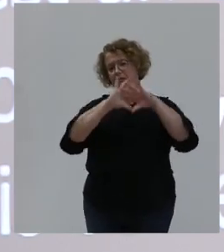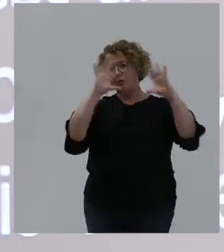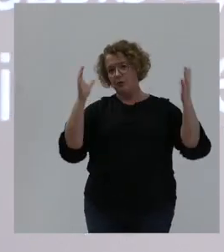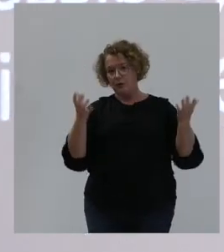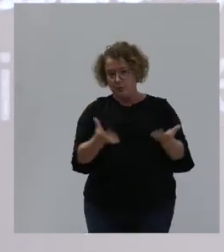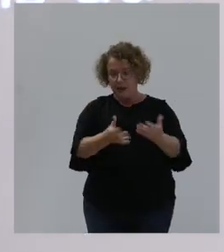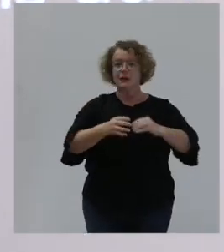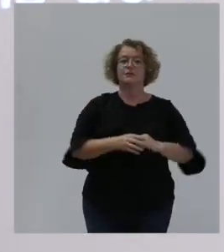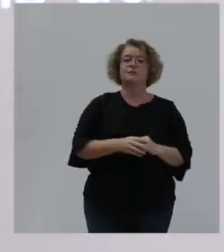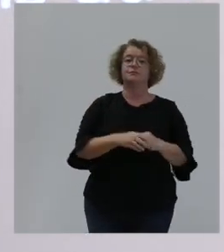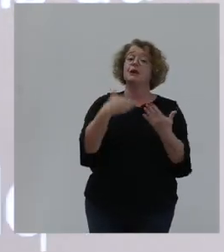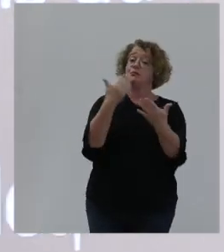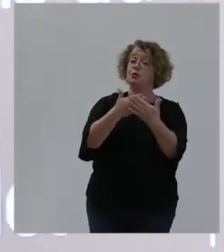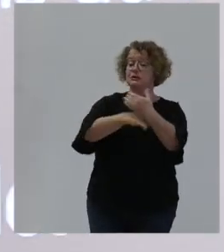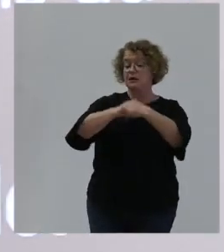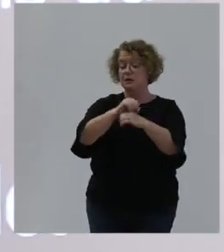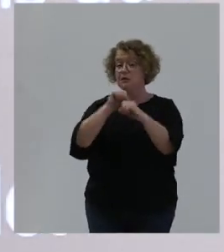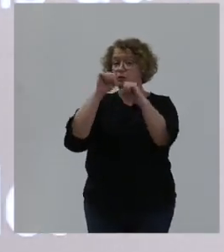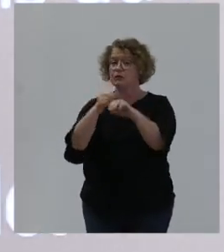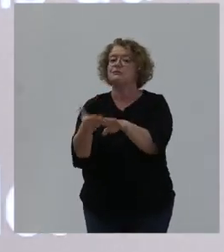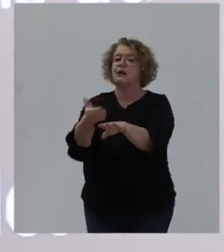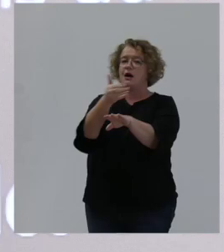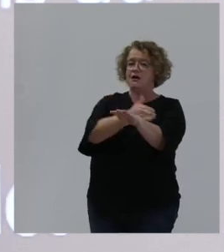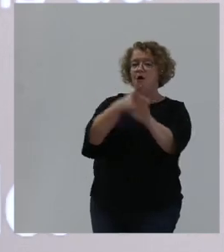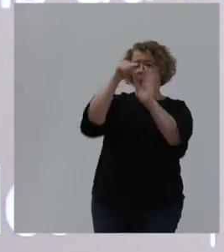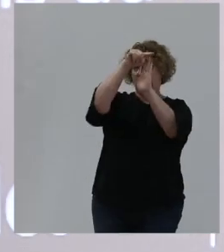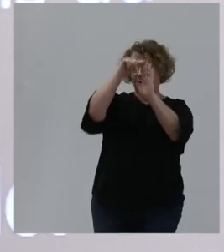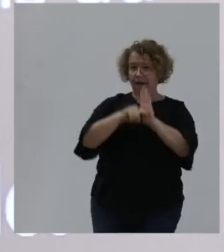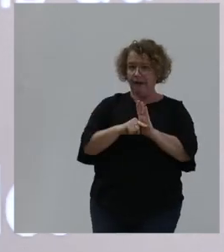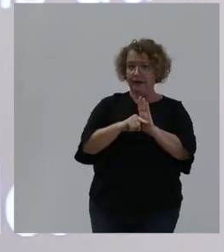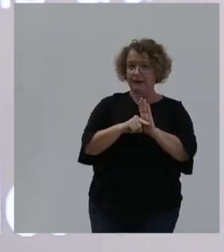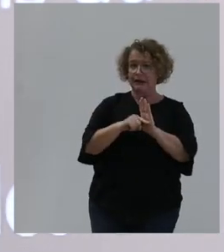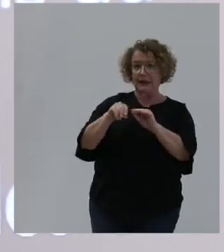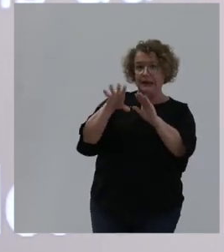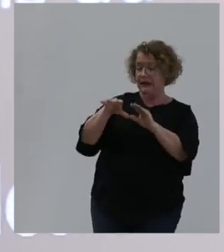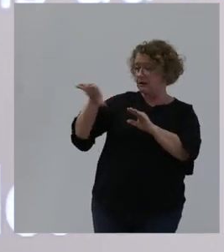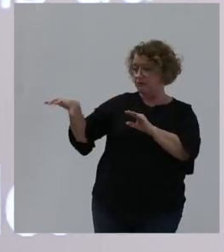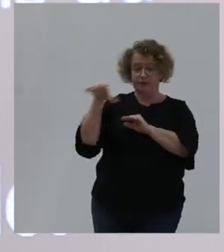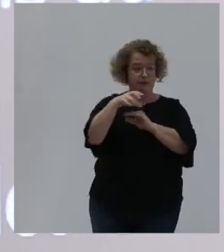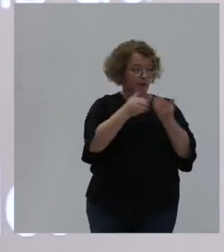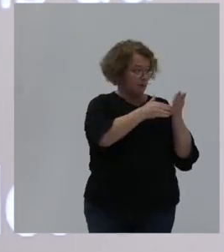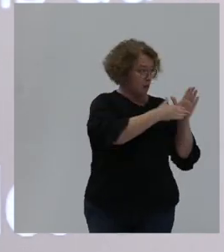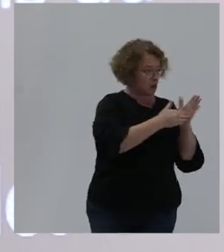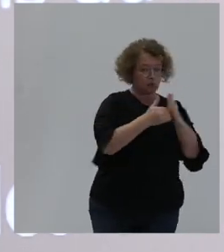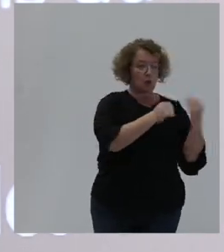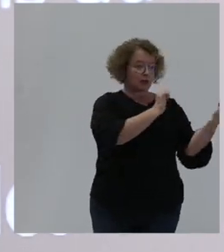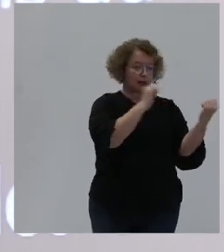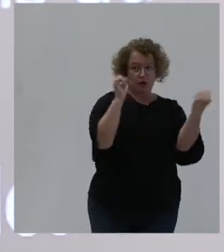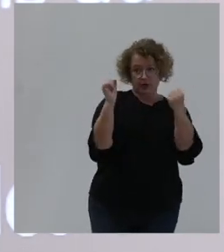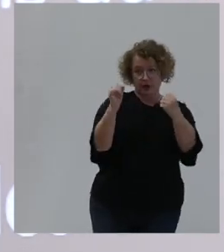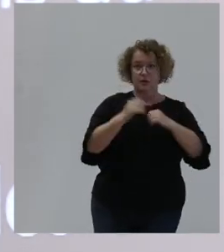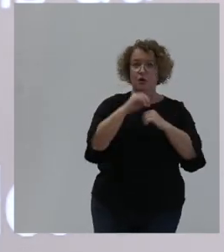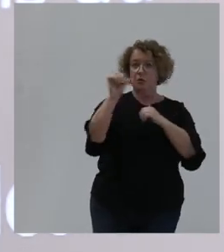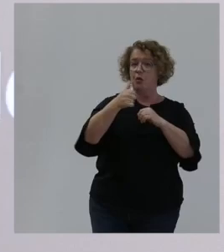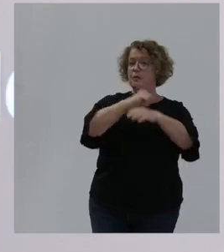Quelques règles ont été définies au préalable et validées par les deux équipes pour que tout se passe au mieux. D'abord, il y a eu, il y a quelques minutes, un tirage